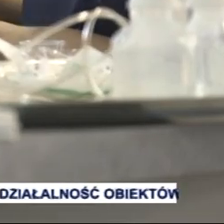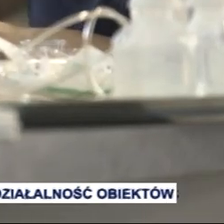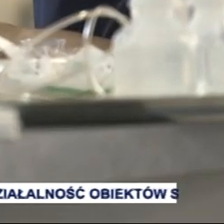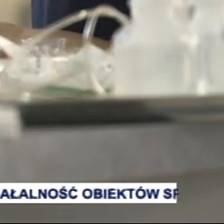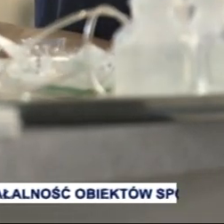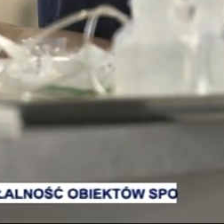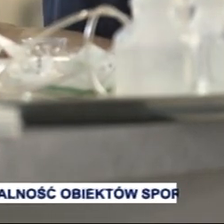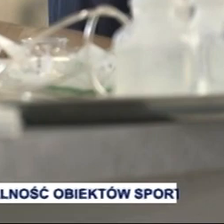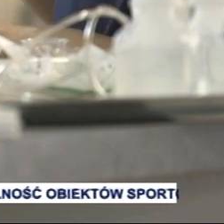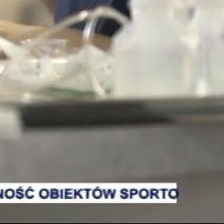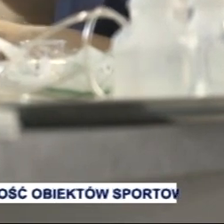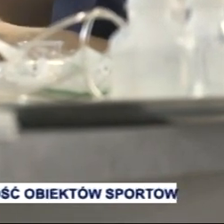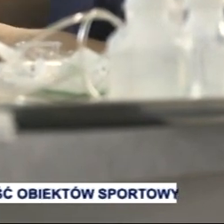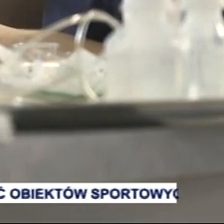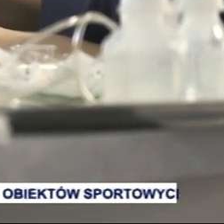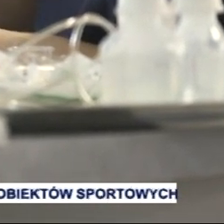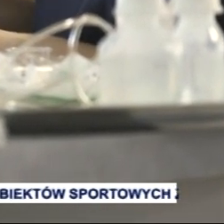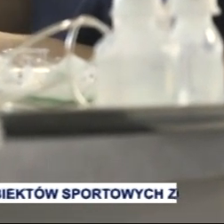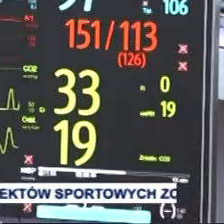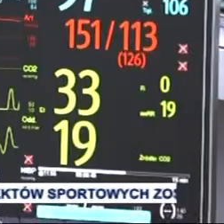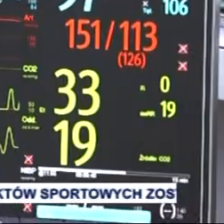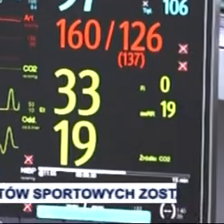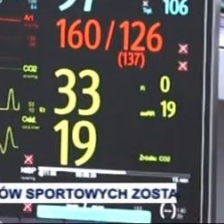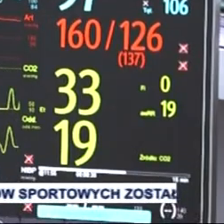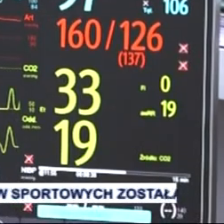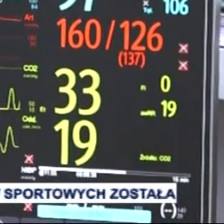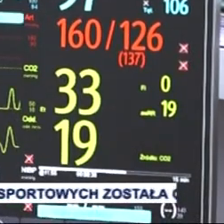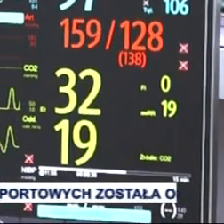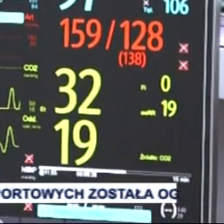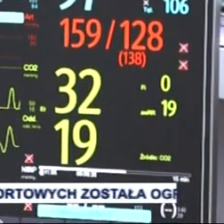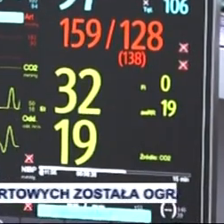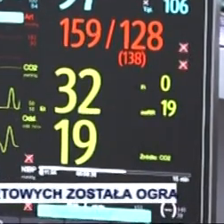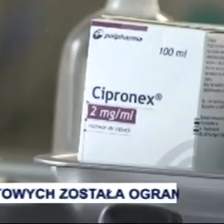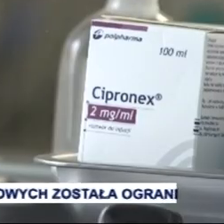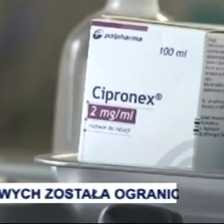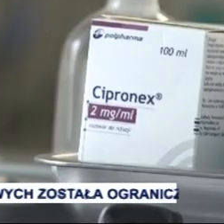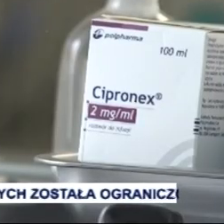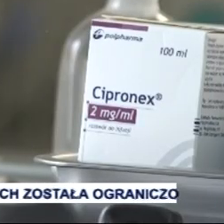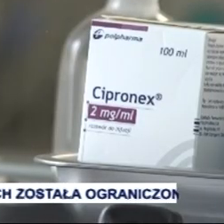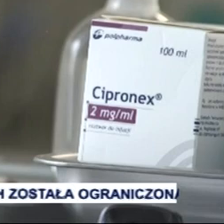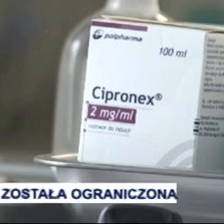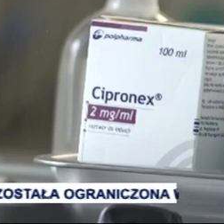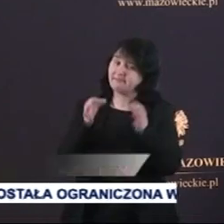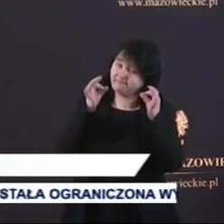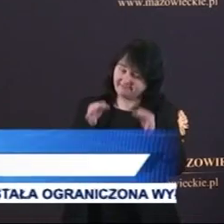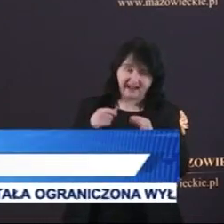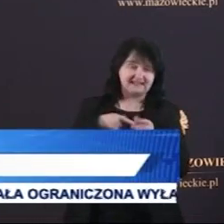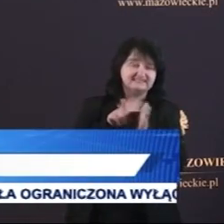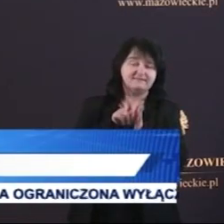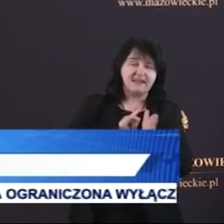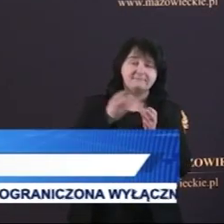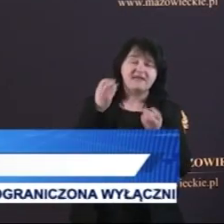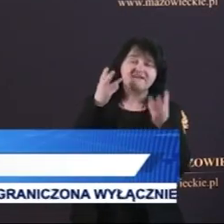dr Ewa Więckowska, która była związana ze szpitalem w Solcu. To właśnie w skład spółki Szpital Solec wchodzi Szpital Południowy. Dla mnie w tej